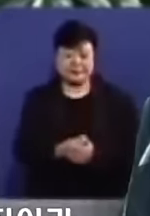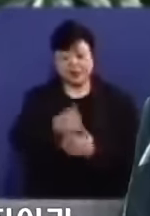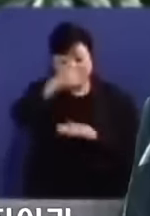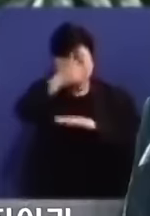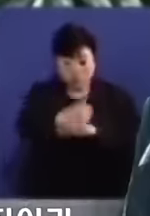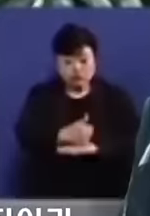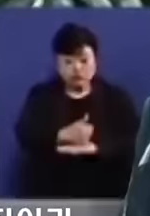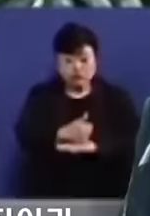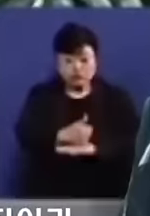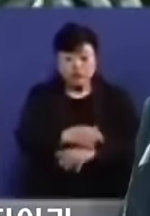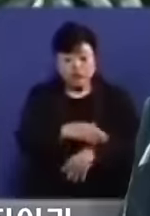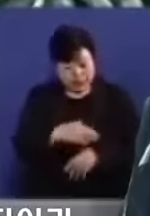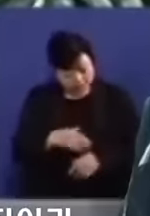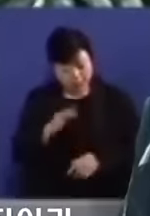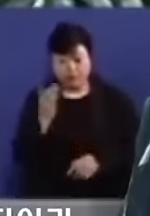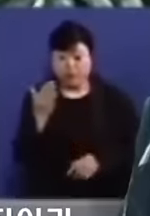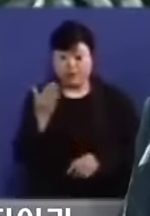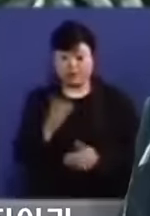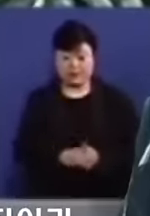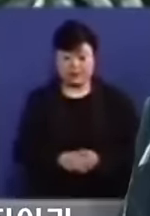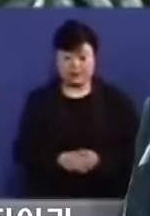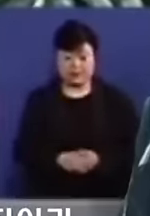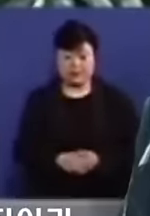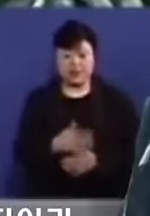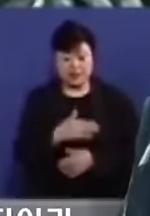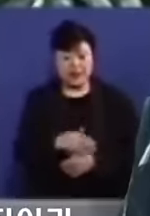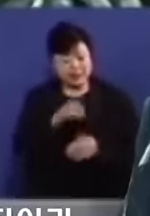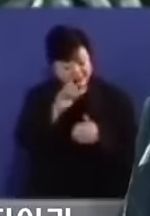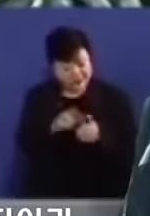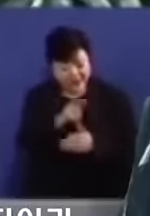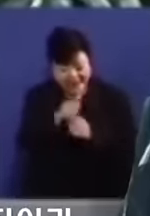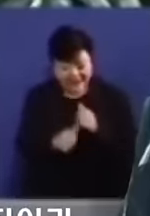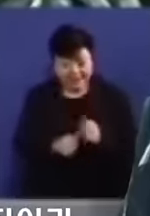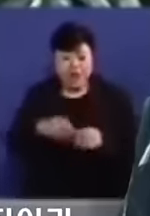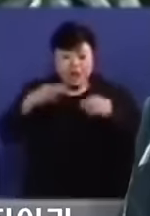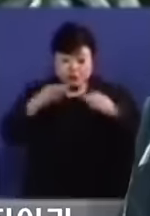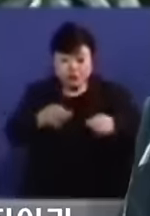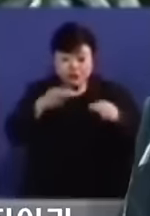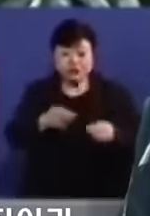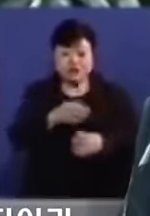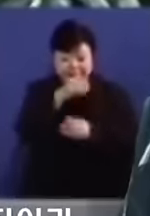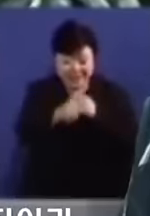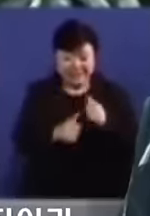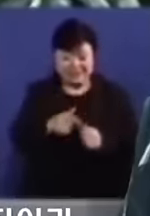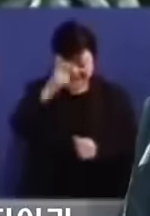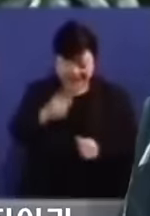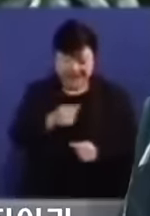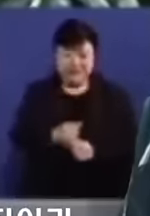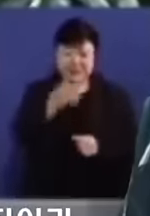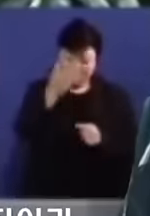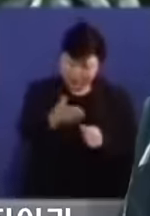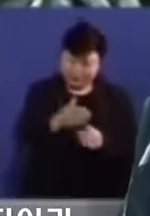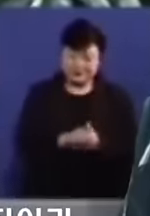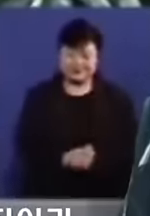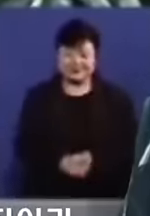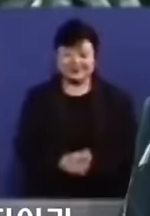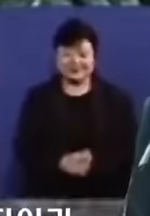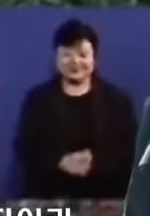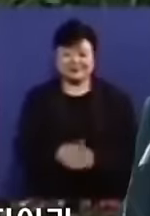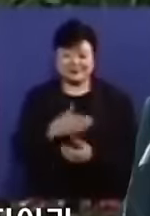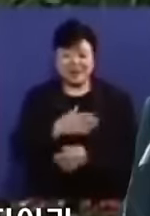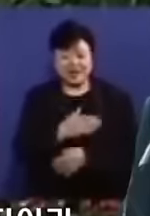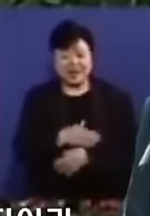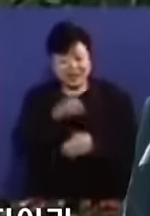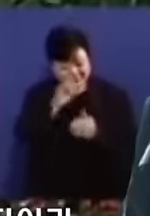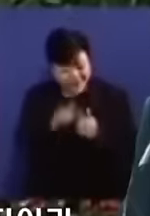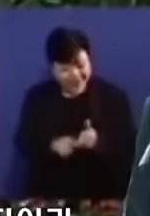결국에는 약해지고 마는 것입니다. 약한 자가 하나님께 부르짖으면 하나님이 강하게 만들어주는 것입니다. 내가